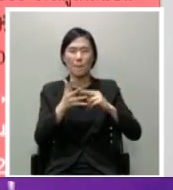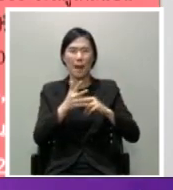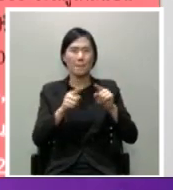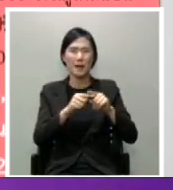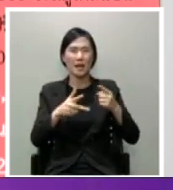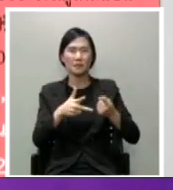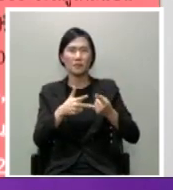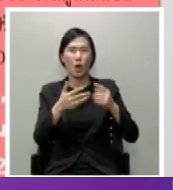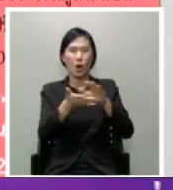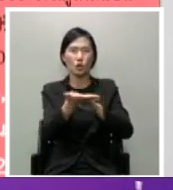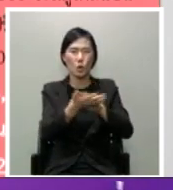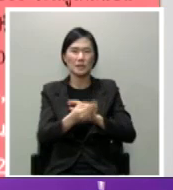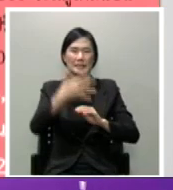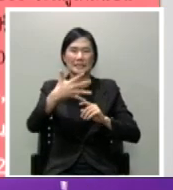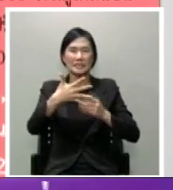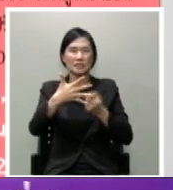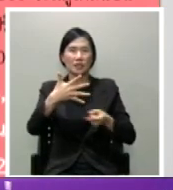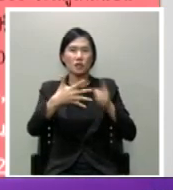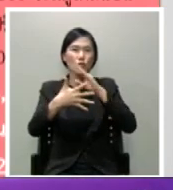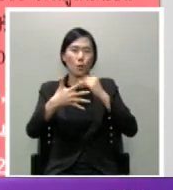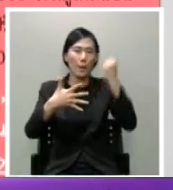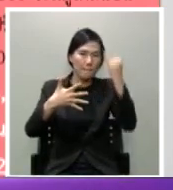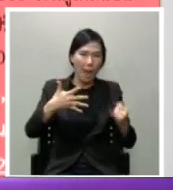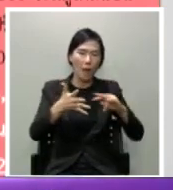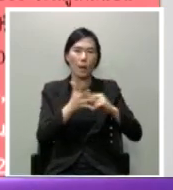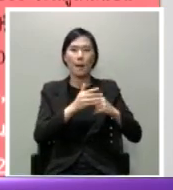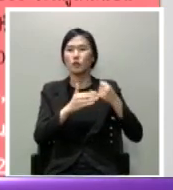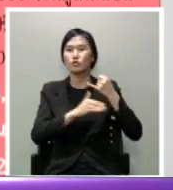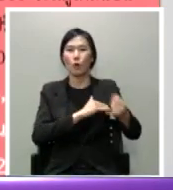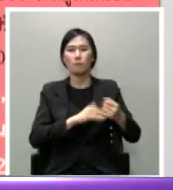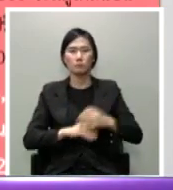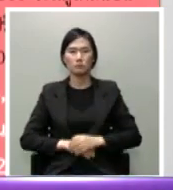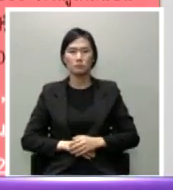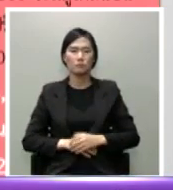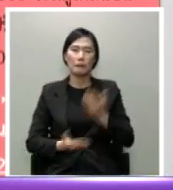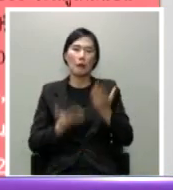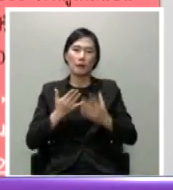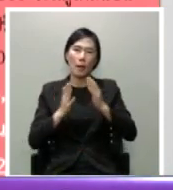ายชั้นที่5จบแล้วจบเลยเดชบุญคุณพระช่วย